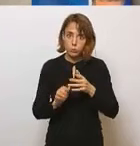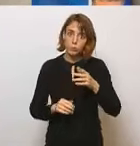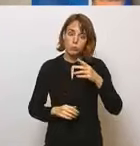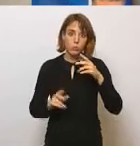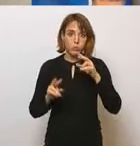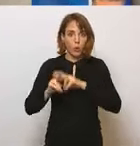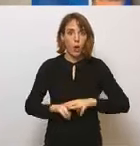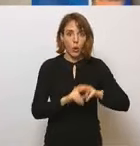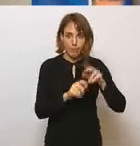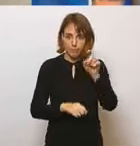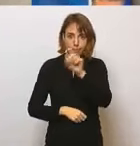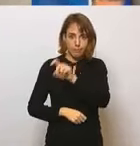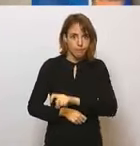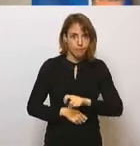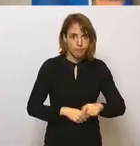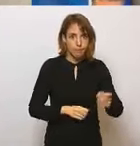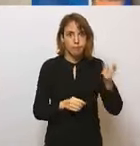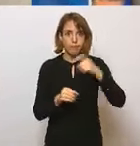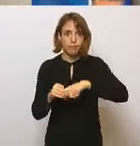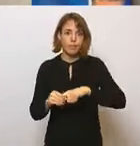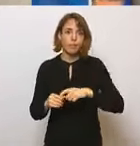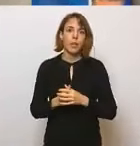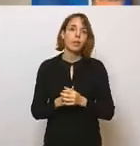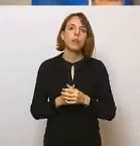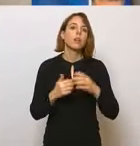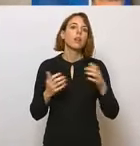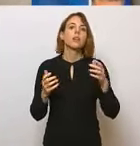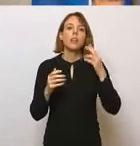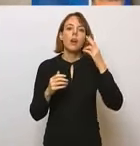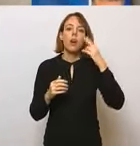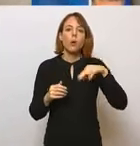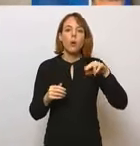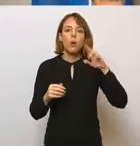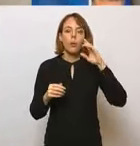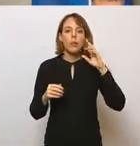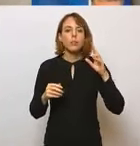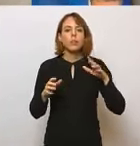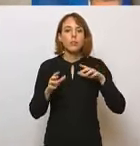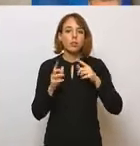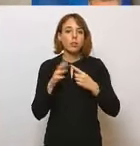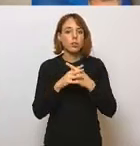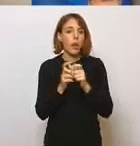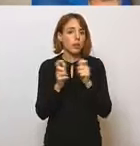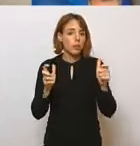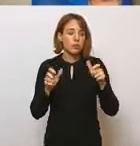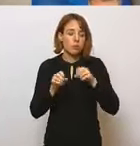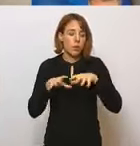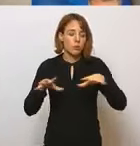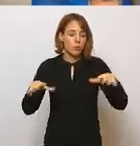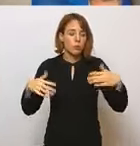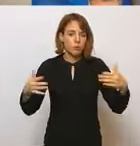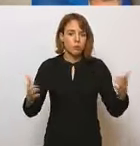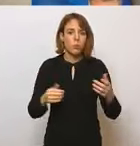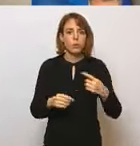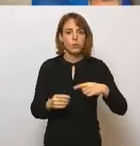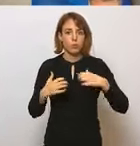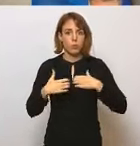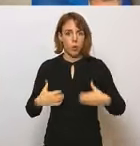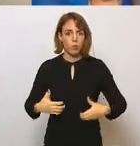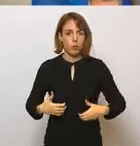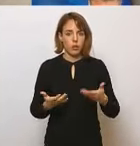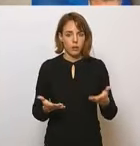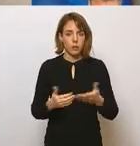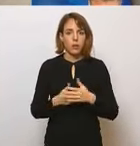regroupent un peu nos homologues comme Allied for Startups ou The European Startup Network. Et on est aussi effectivement membre de la coalition que représente aujourd'hui